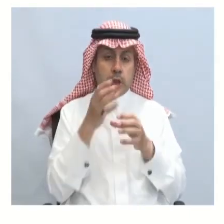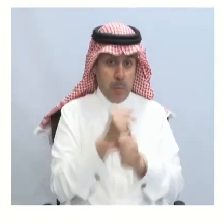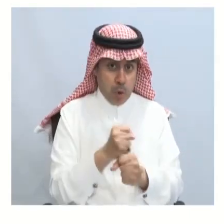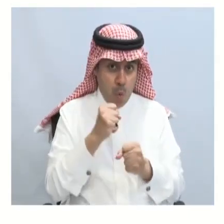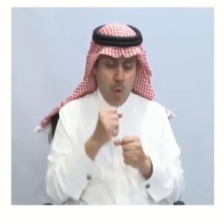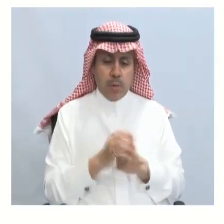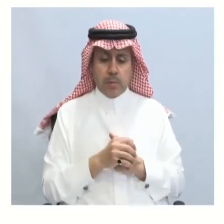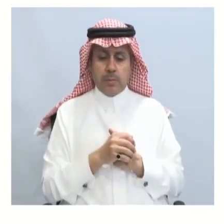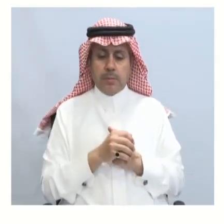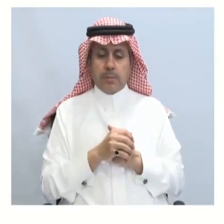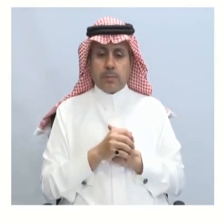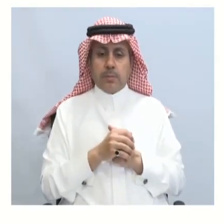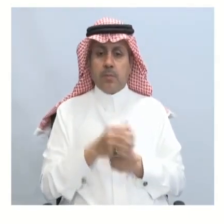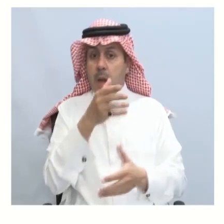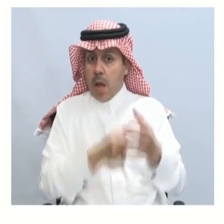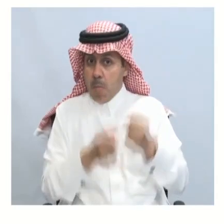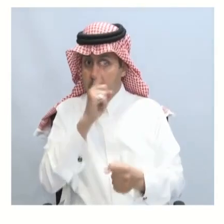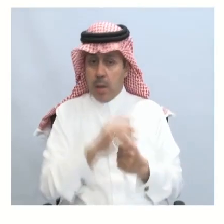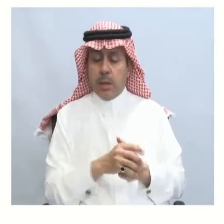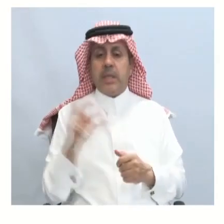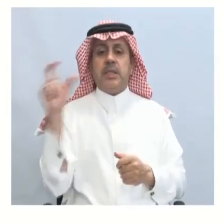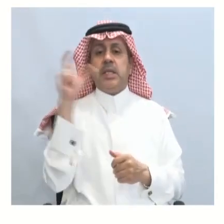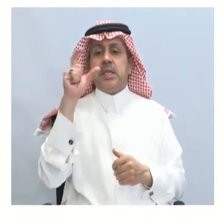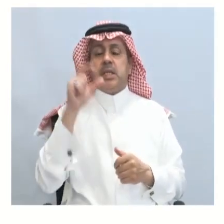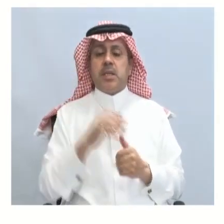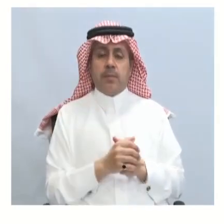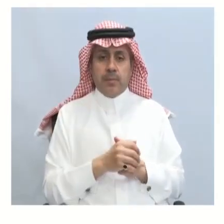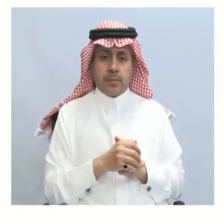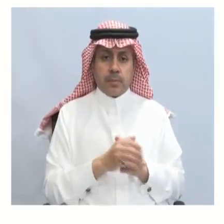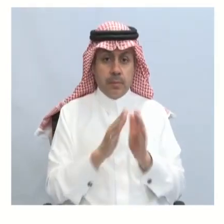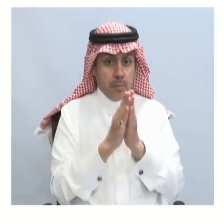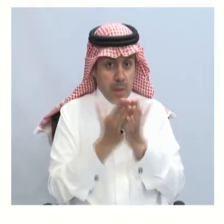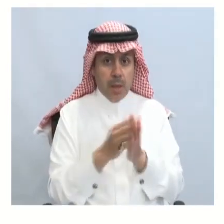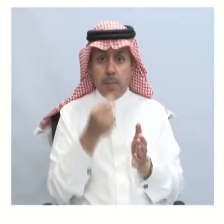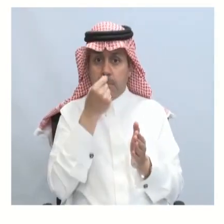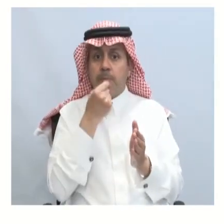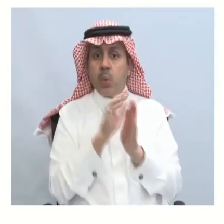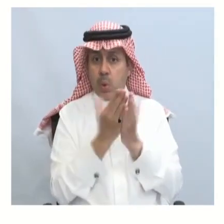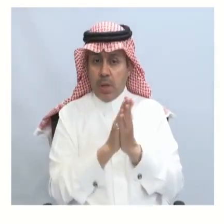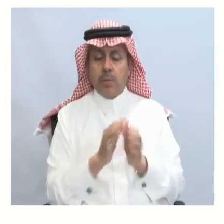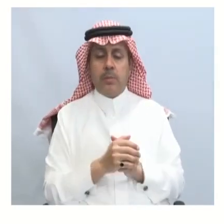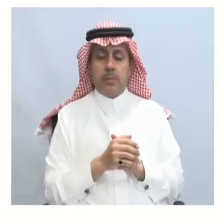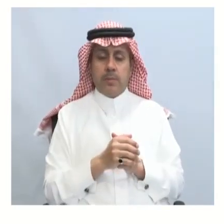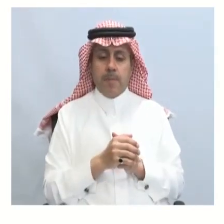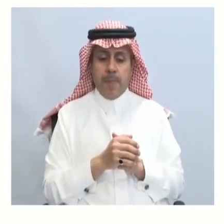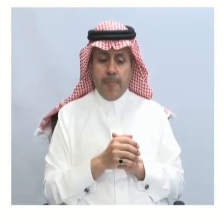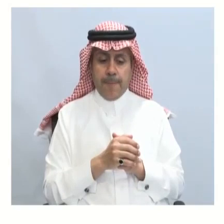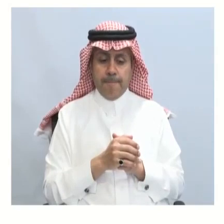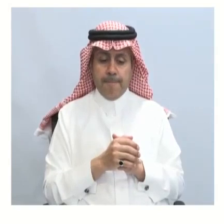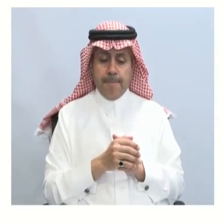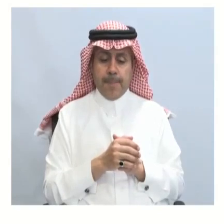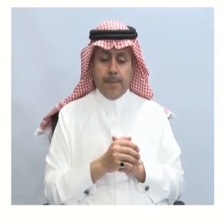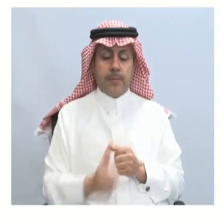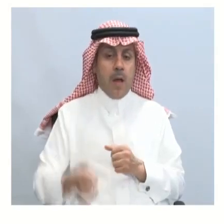بشده والمراد بحبل الله اي دينه الاسلام وكتابه وكتابه القران الف